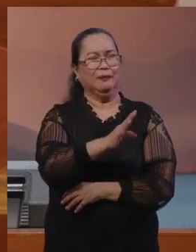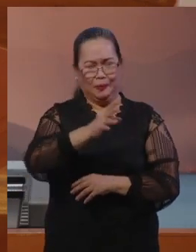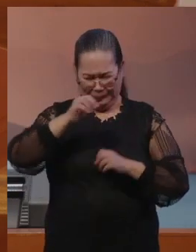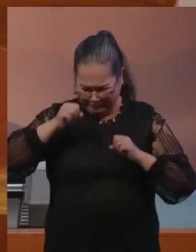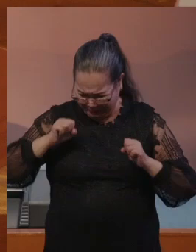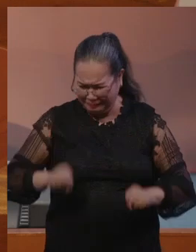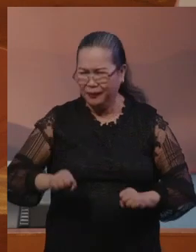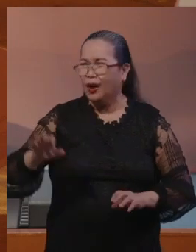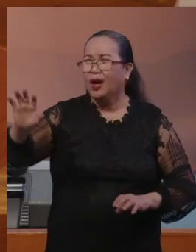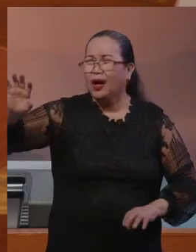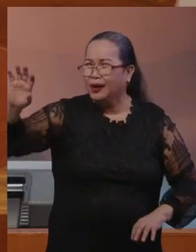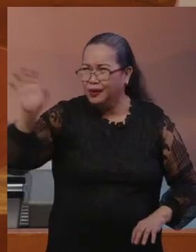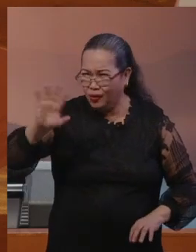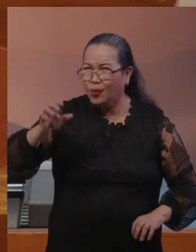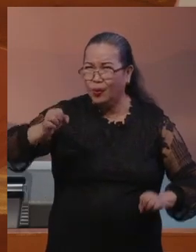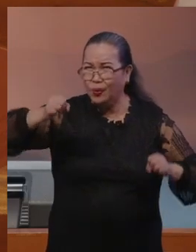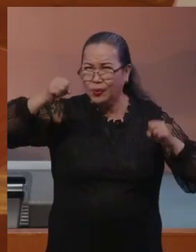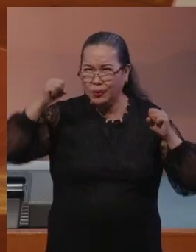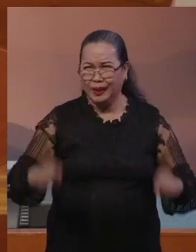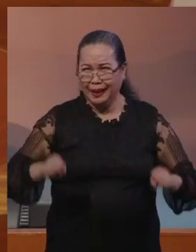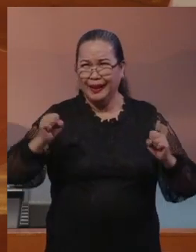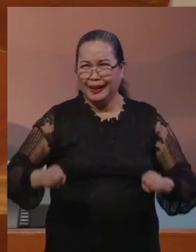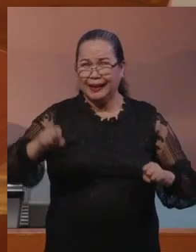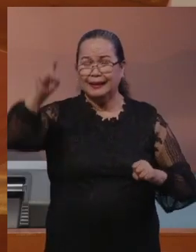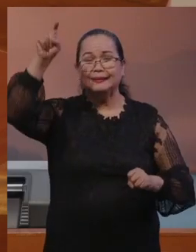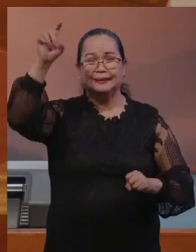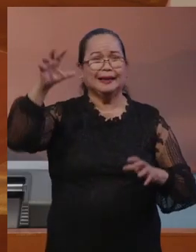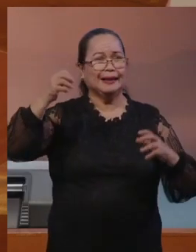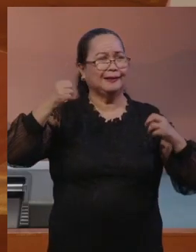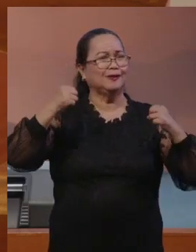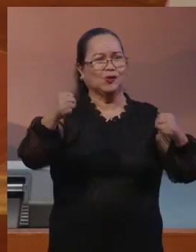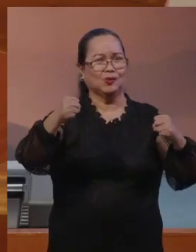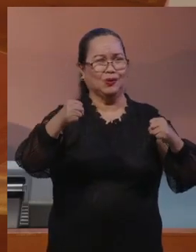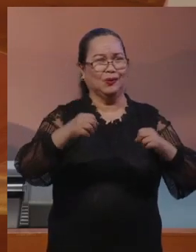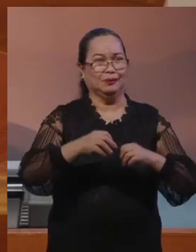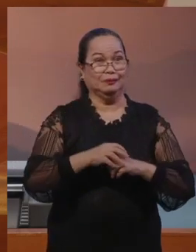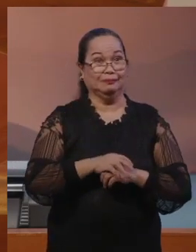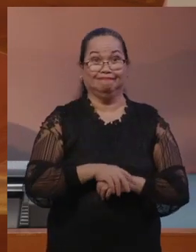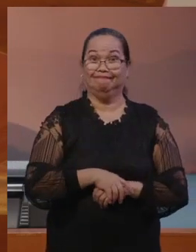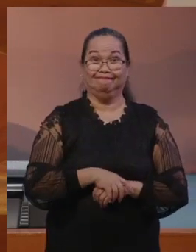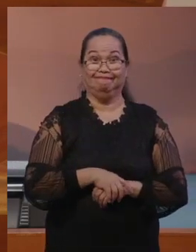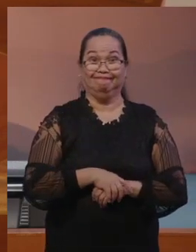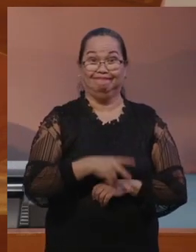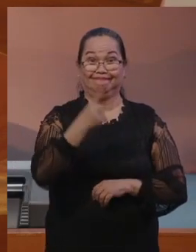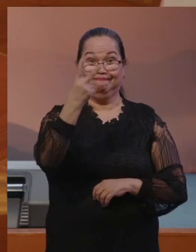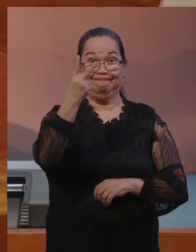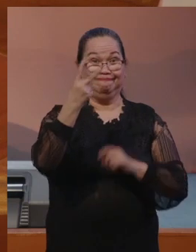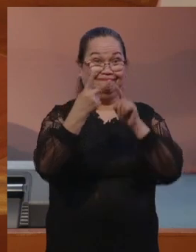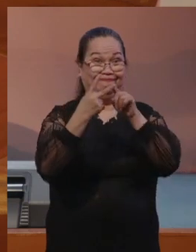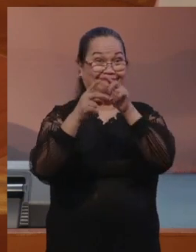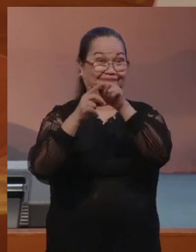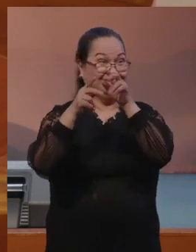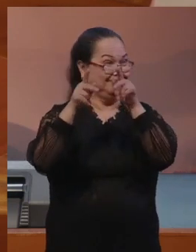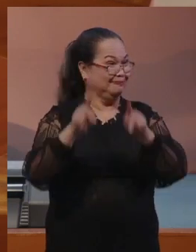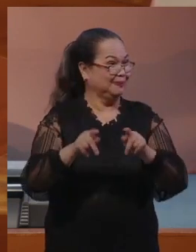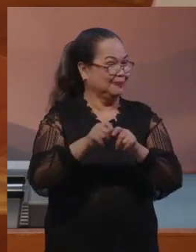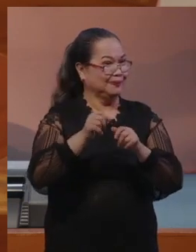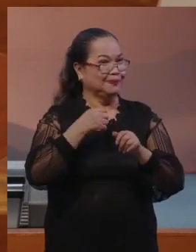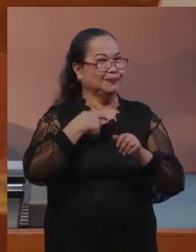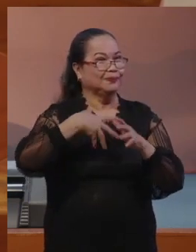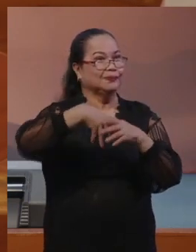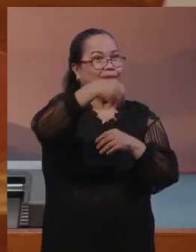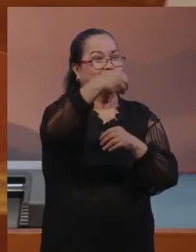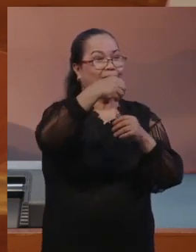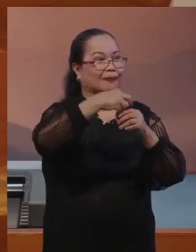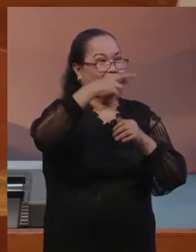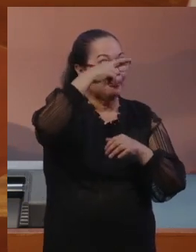nila, hindi. Kaya natin to. Malaki ang ating Diyos. Dalawa lang sila. Kaya nung nagpadala na